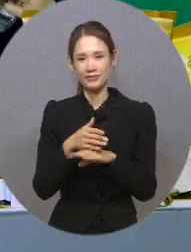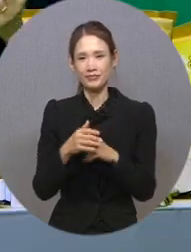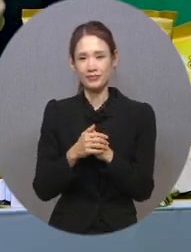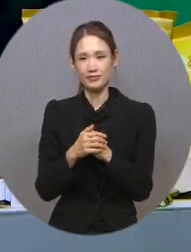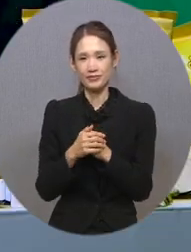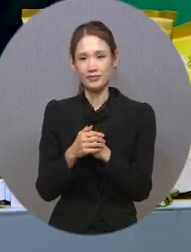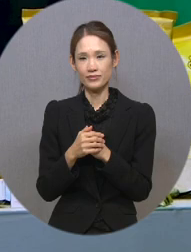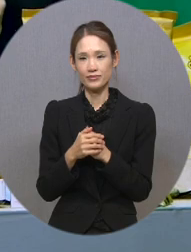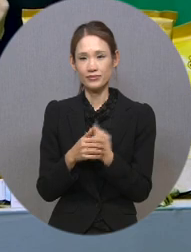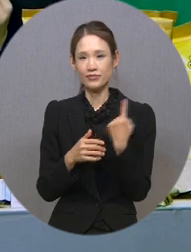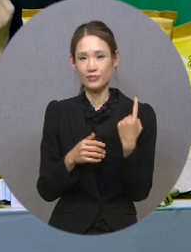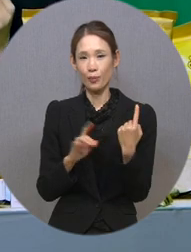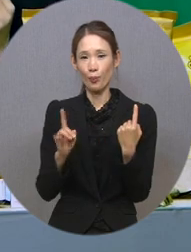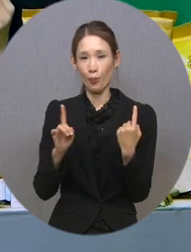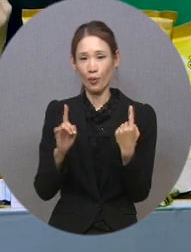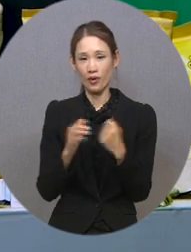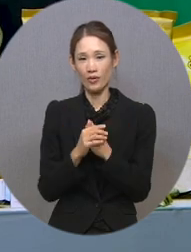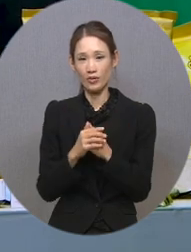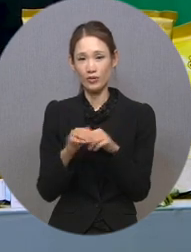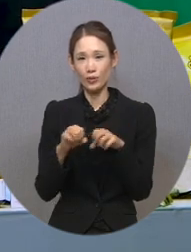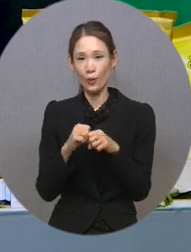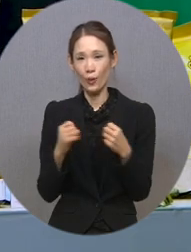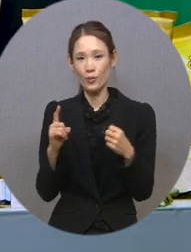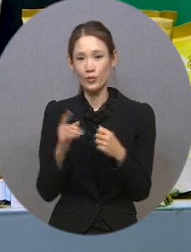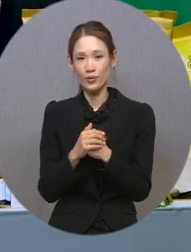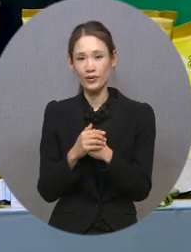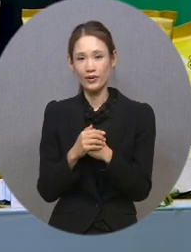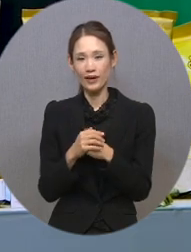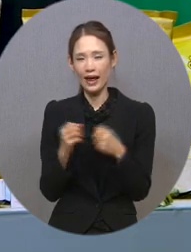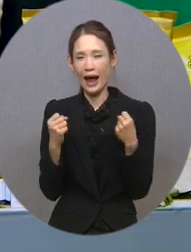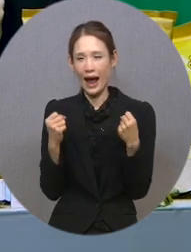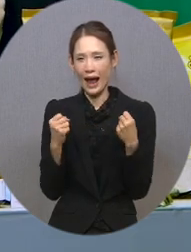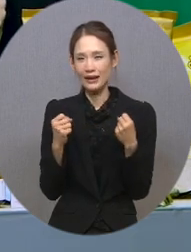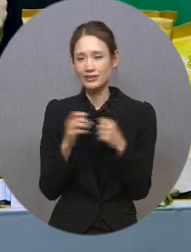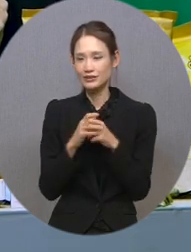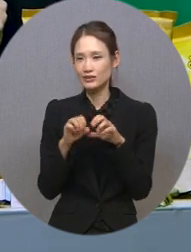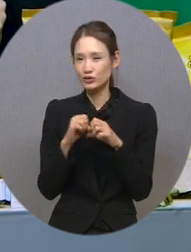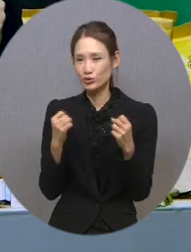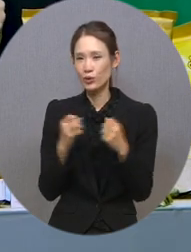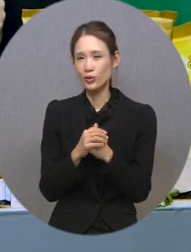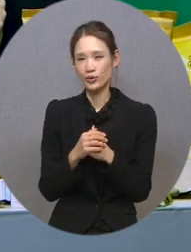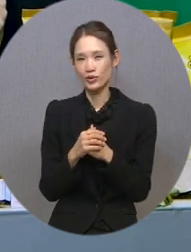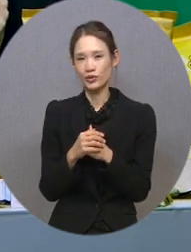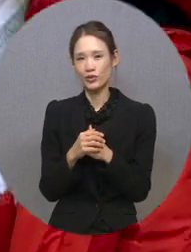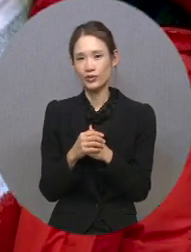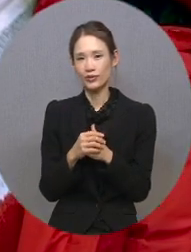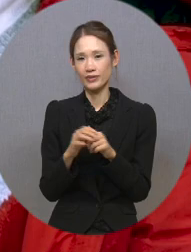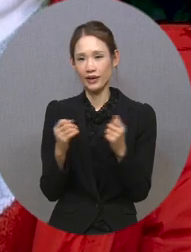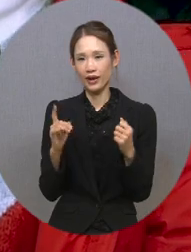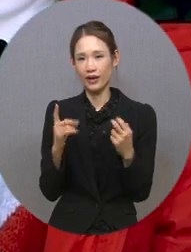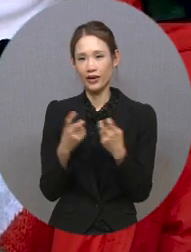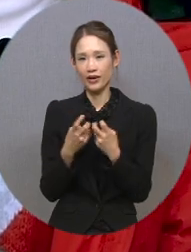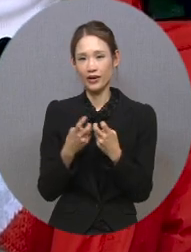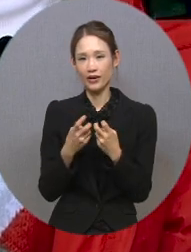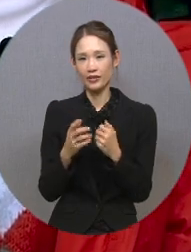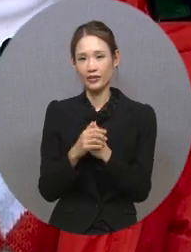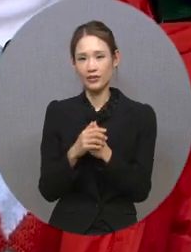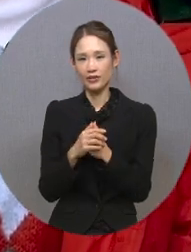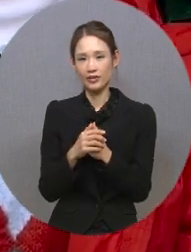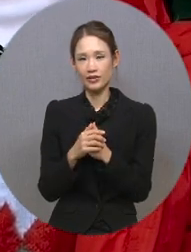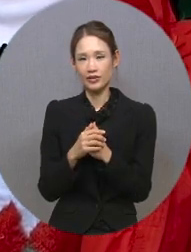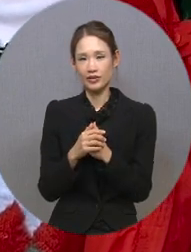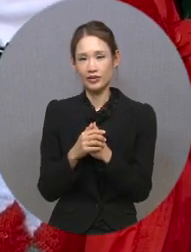이게, 아니, 이거는 지금 또 무슨 고구마예요? 아이스 고구마예요. 아이스? 네. 오. 어떻게 아이스 고구마예요? 요즘에는